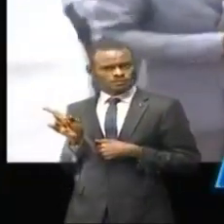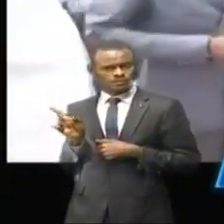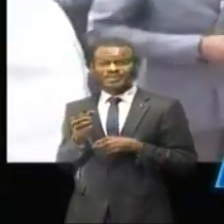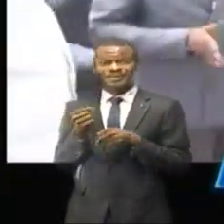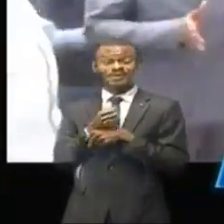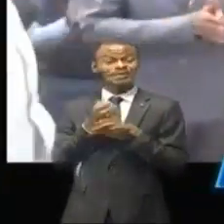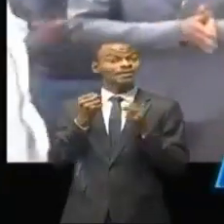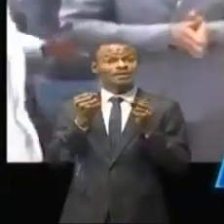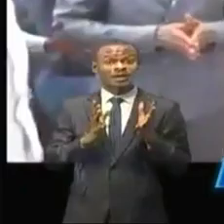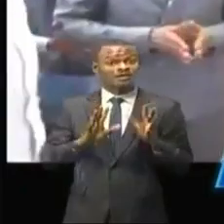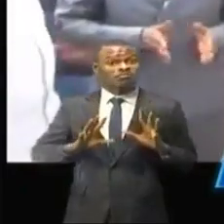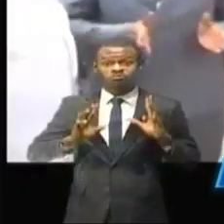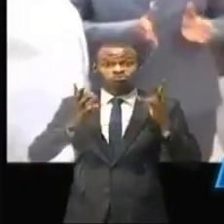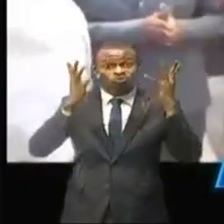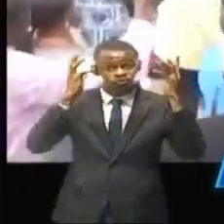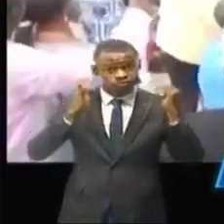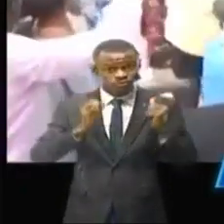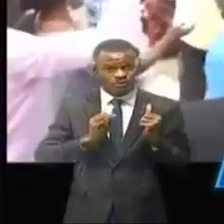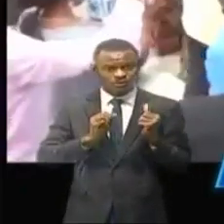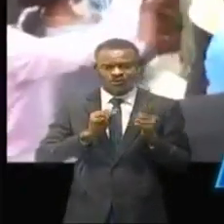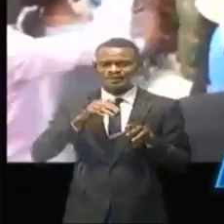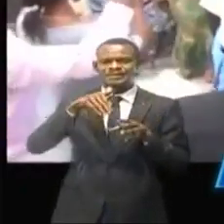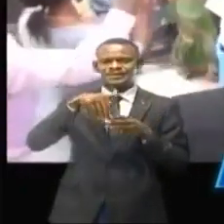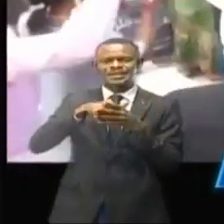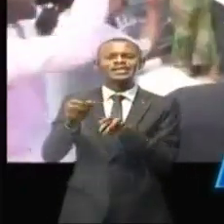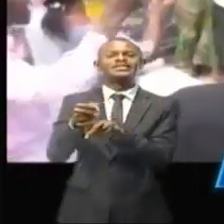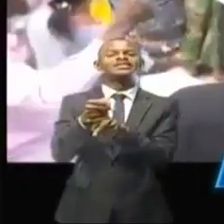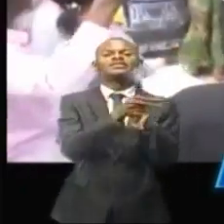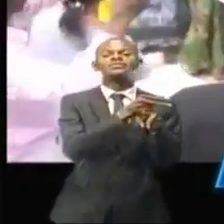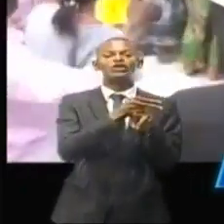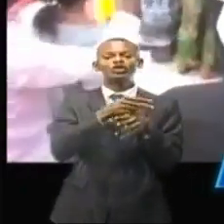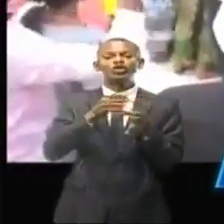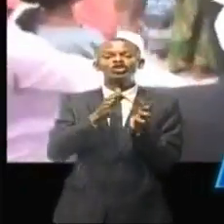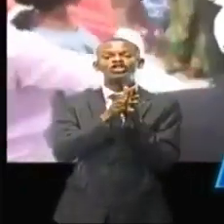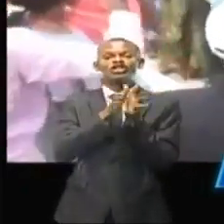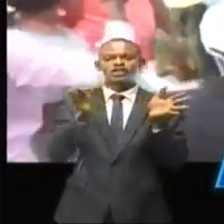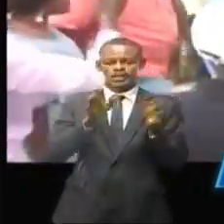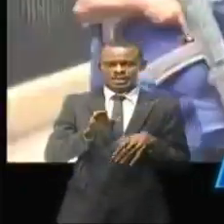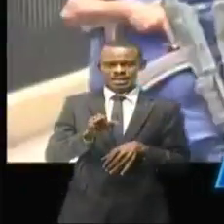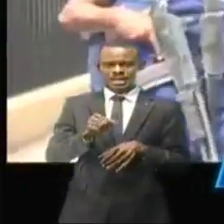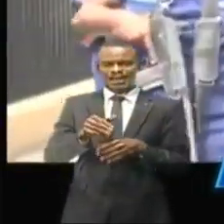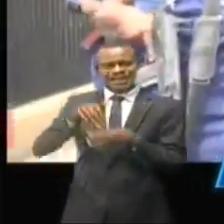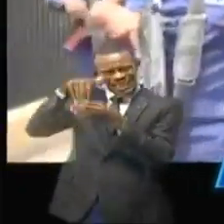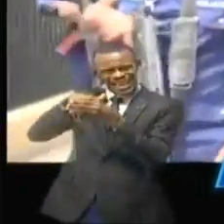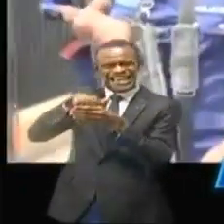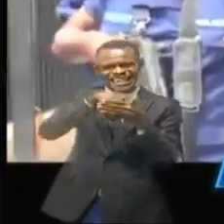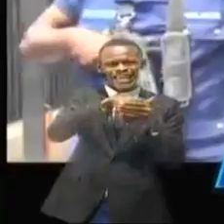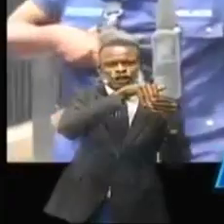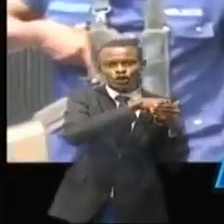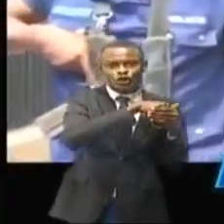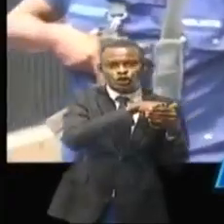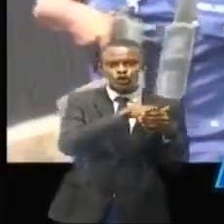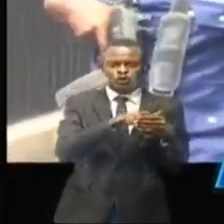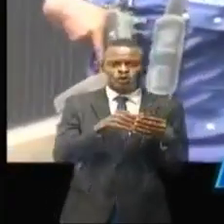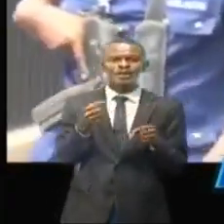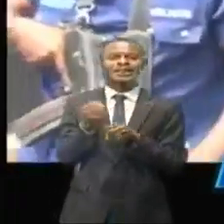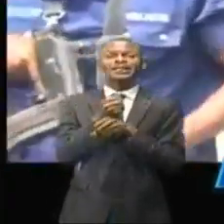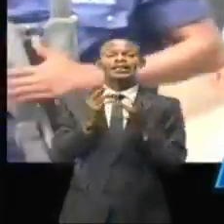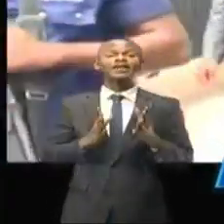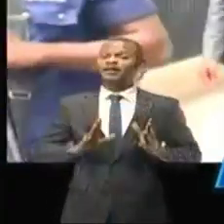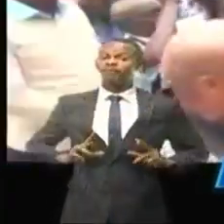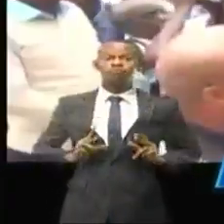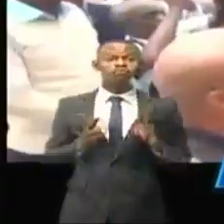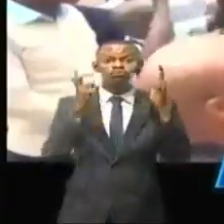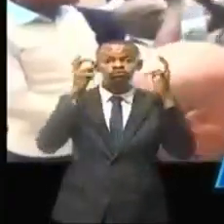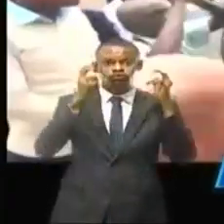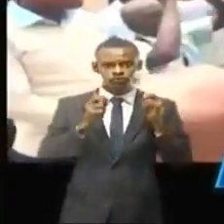Les agents de l'inspection générale à l'agriculture ont manifesté le lundi dans la matinée à leur ministère de tutelle. Ils protestent